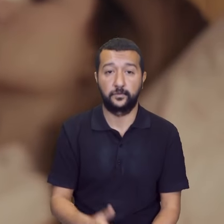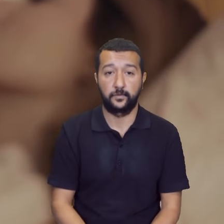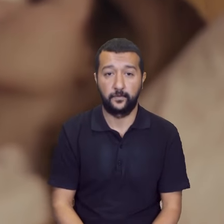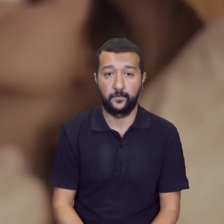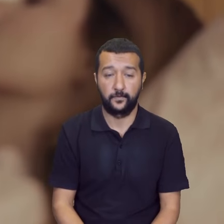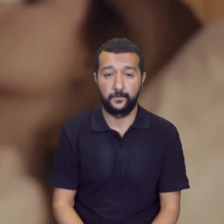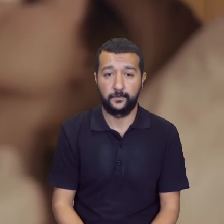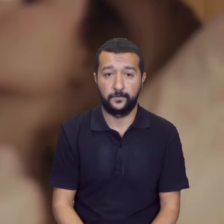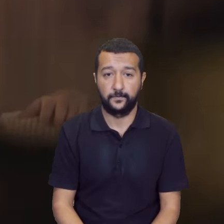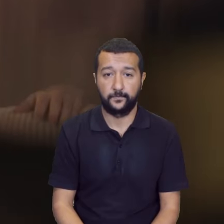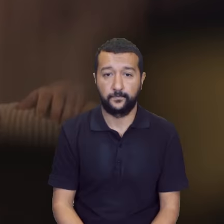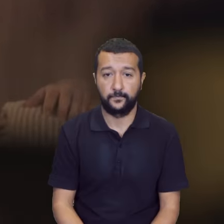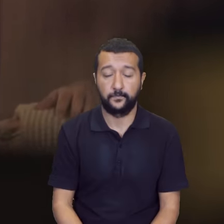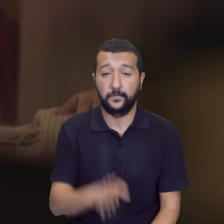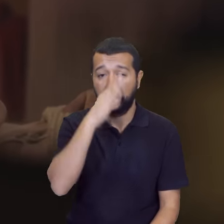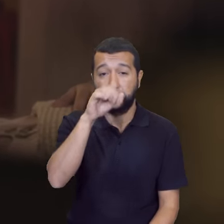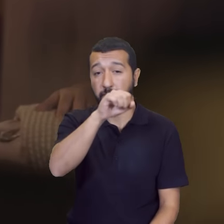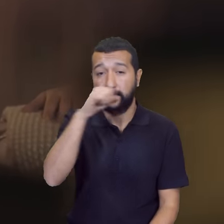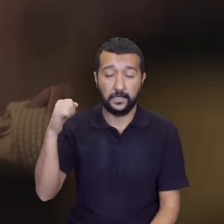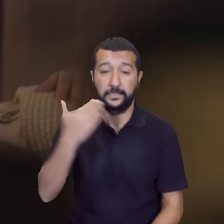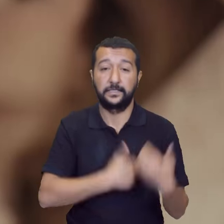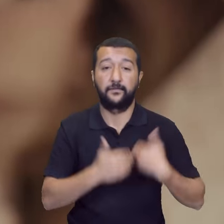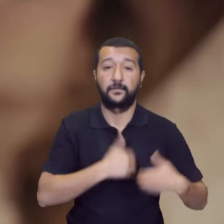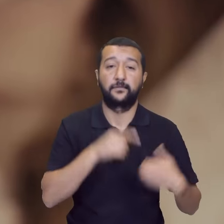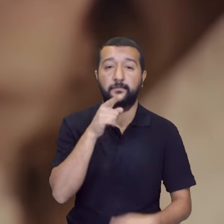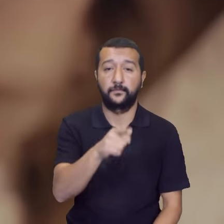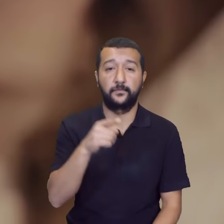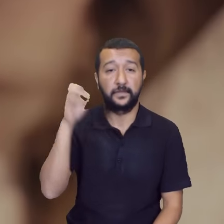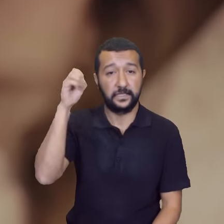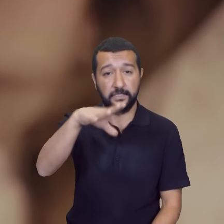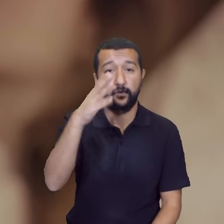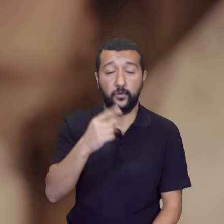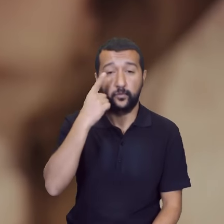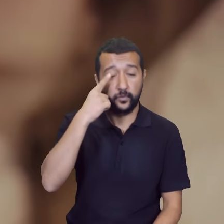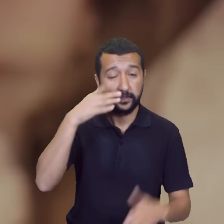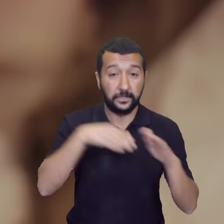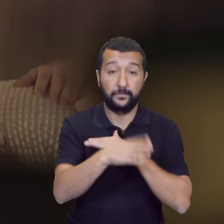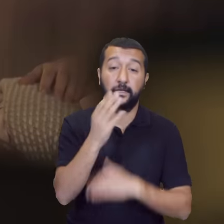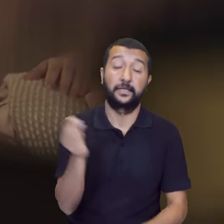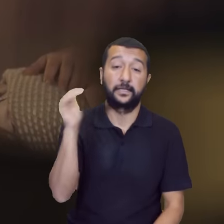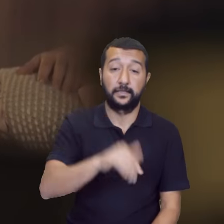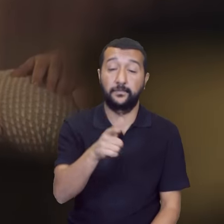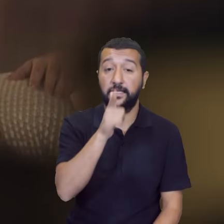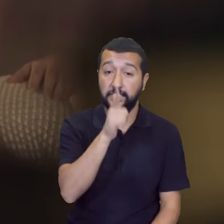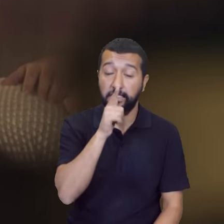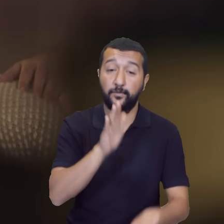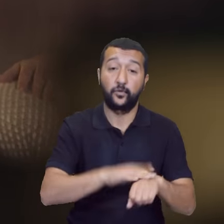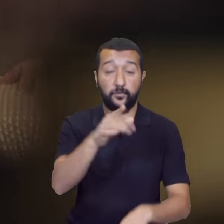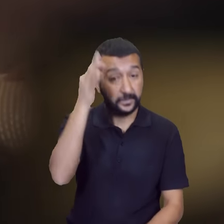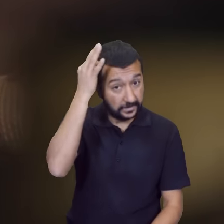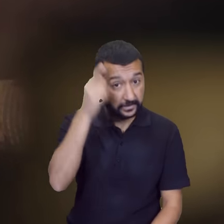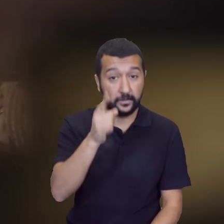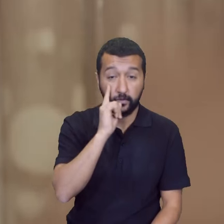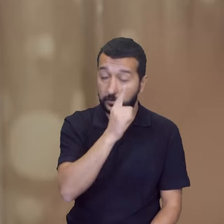Itır yatakta uyuyor. Pencereni arala sevgilim. Işık olup kirpiklerinden sızmaya geldim. Sesimle dokundum